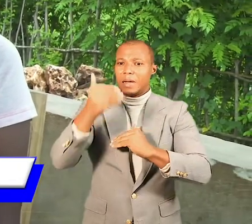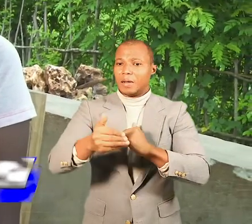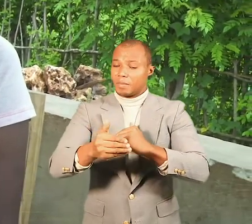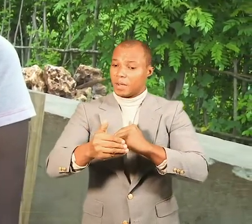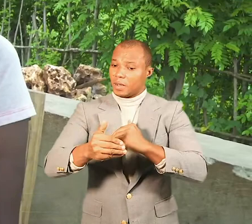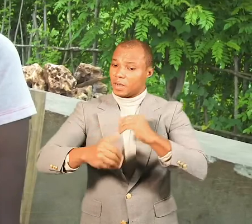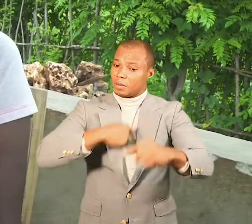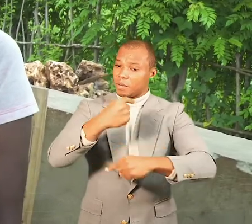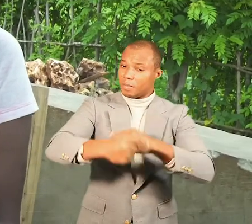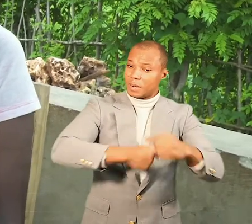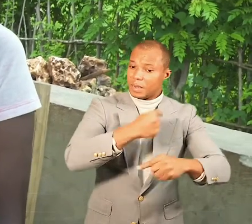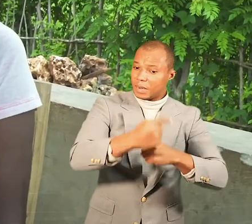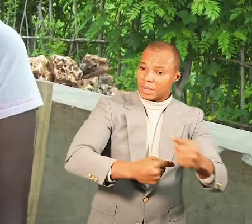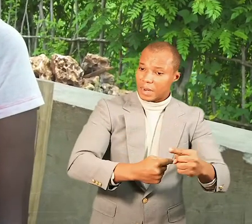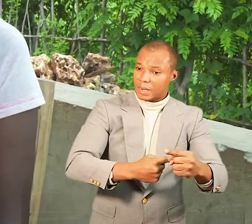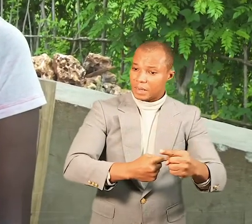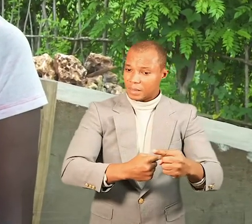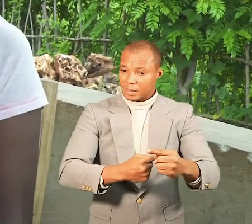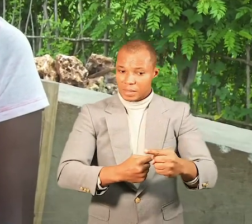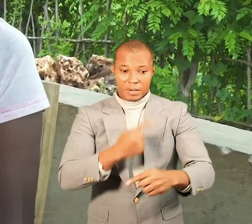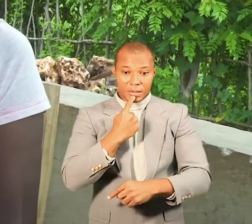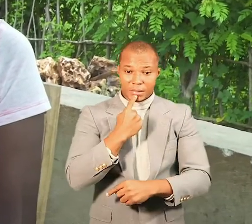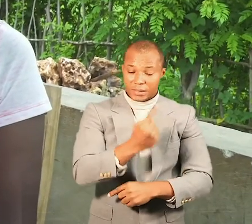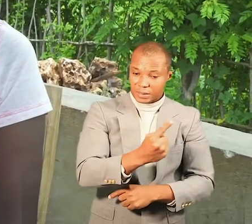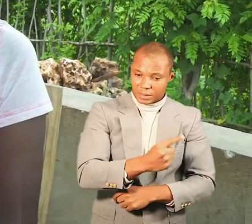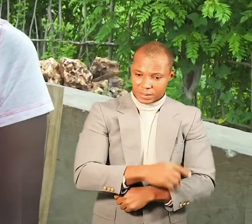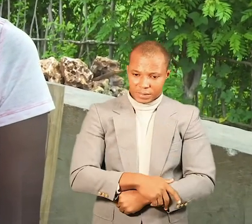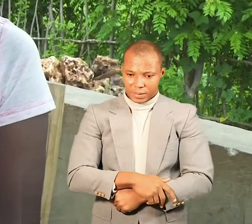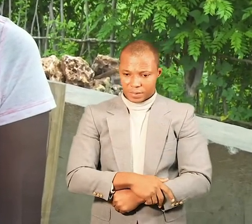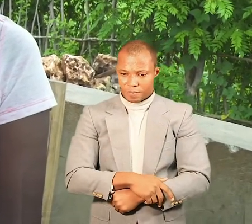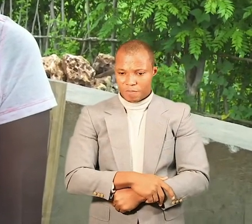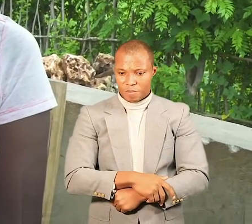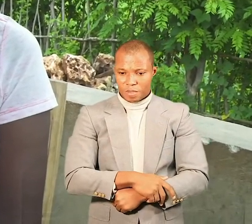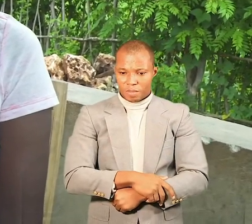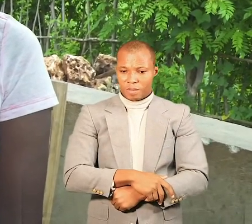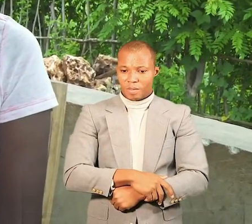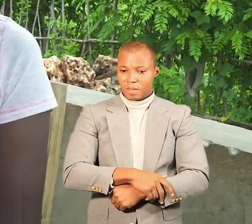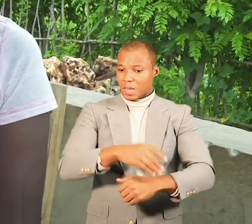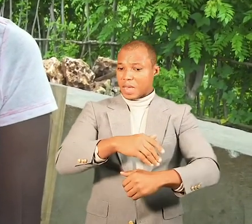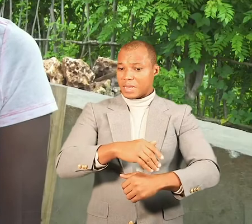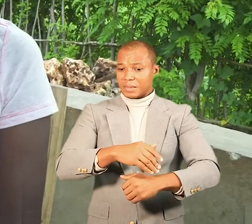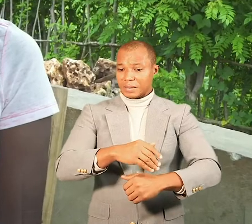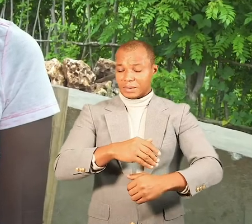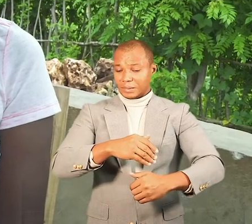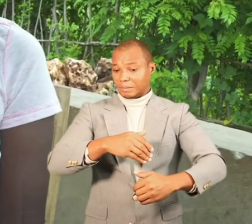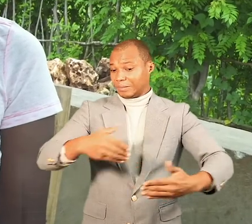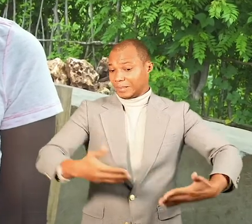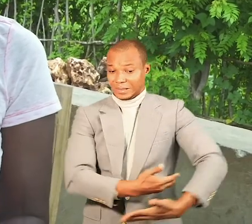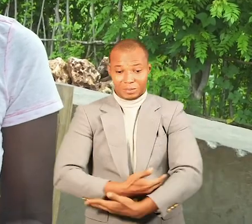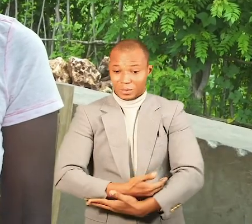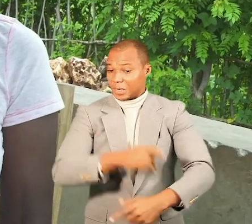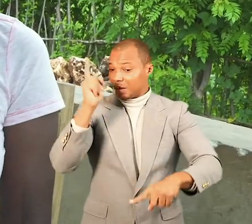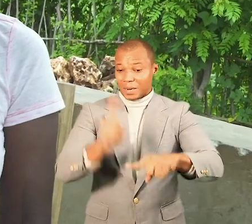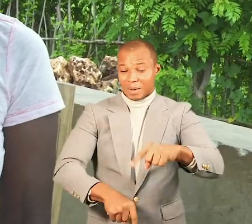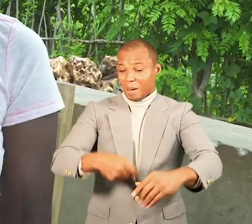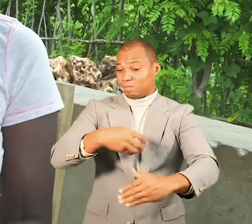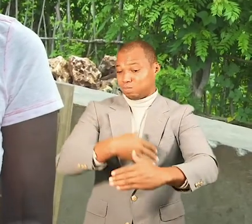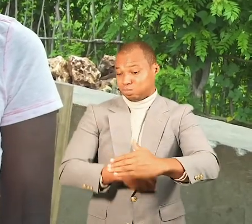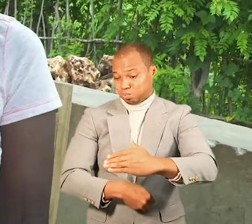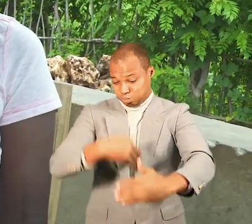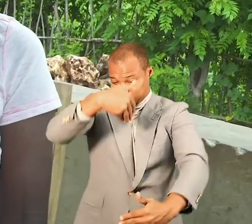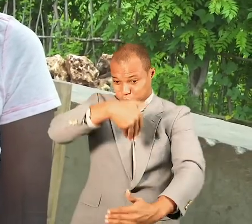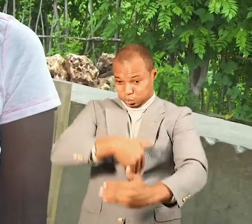moi à bout de ça m'a quand matron les mauvais quand matron dans dia goti mon ça va tomber il dit c'est mal l'hôpital